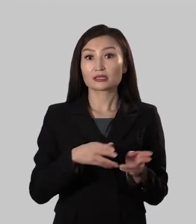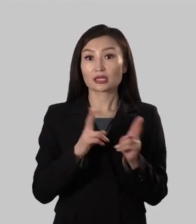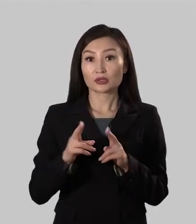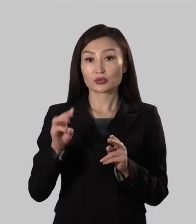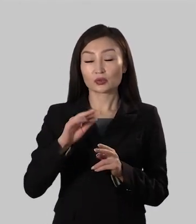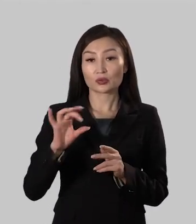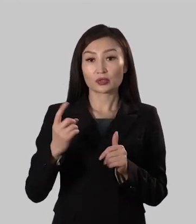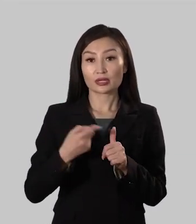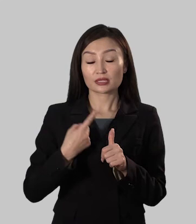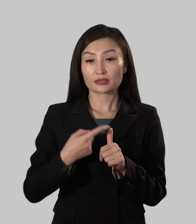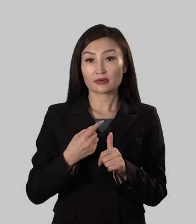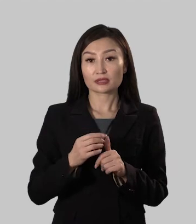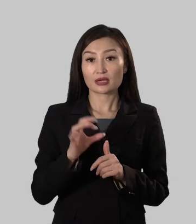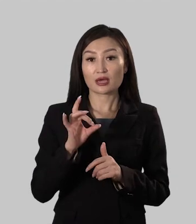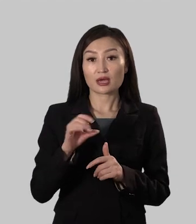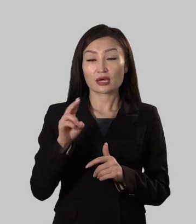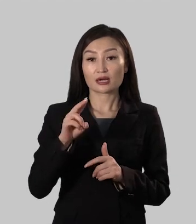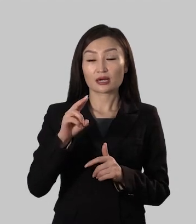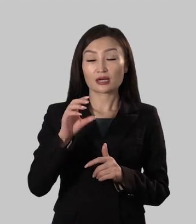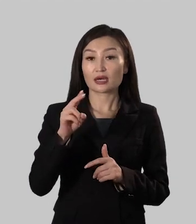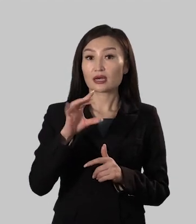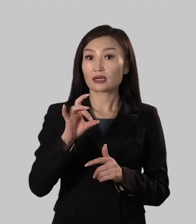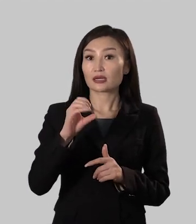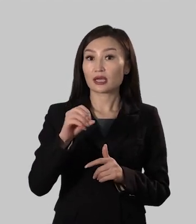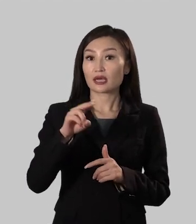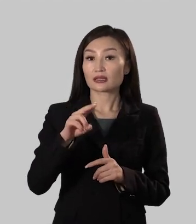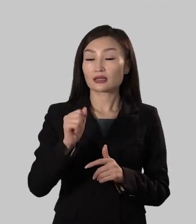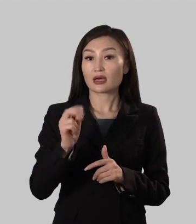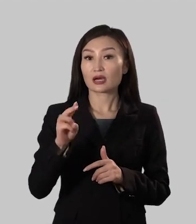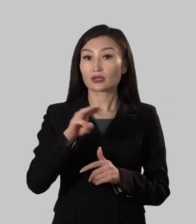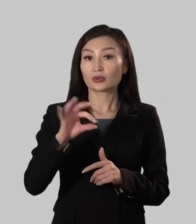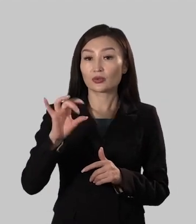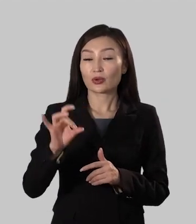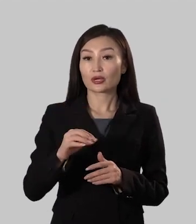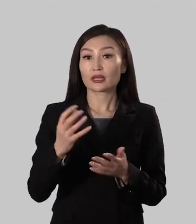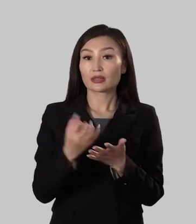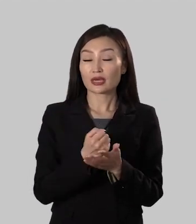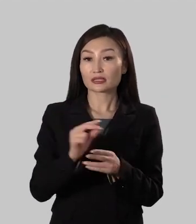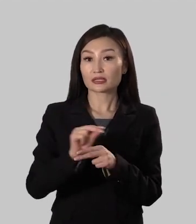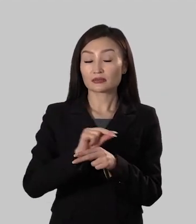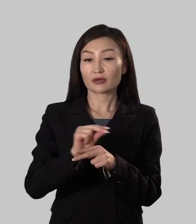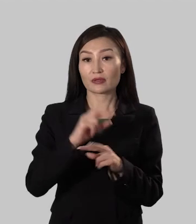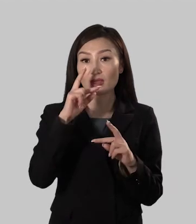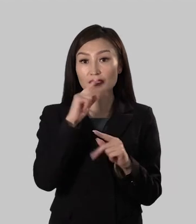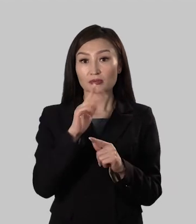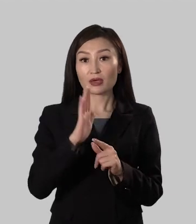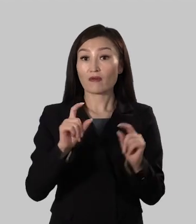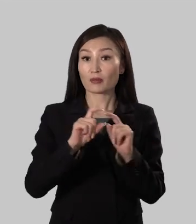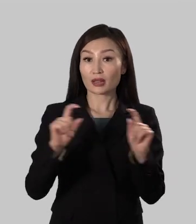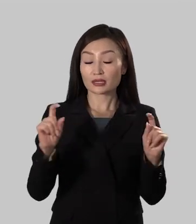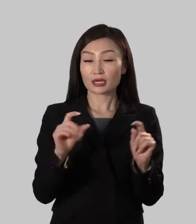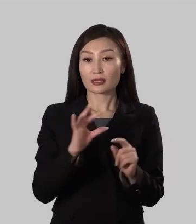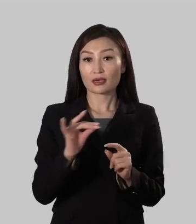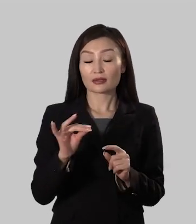Следующий тур называется «Редактор». В этом туре предлагаю вам найти и исправить речевые ошибки в предложениях